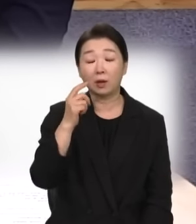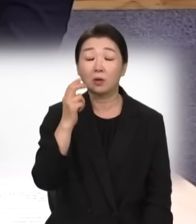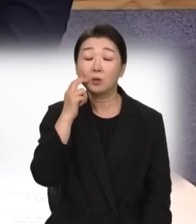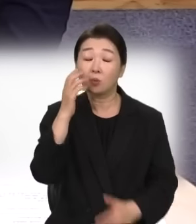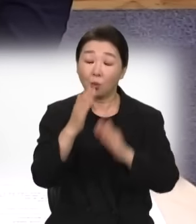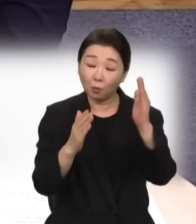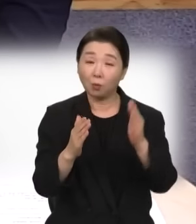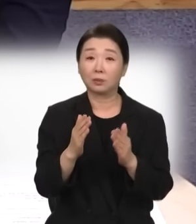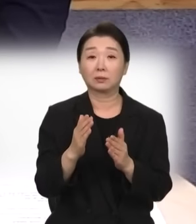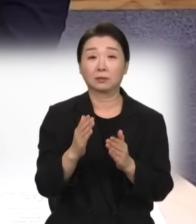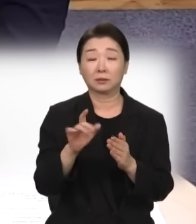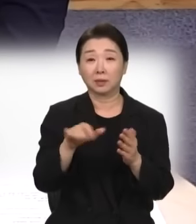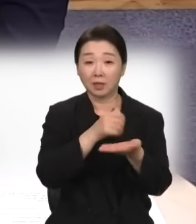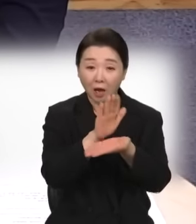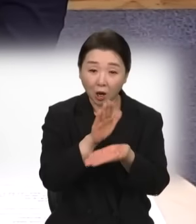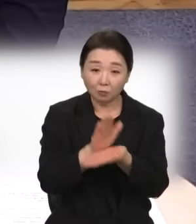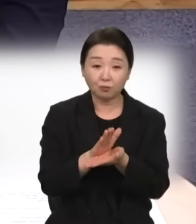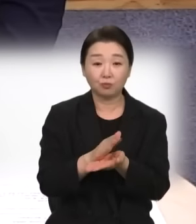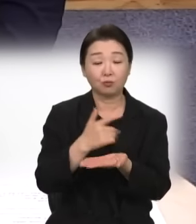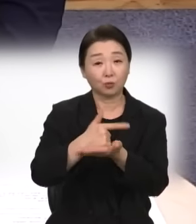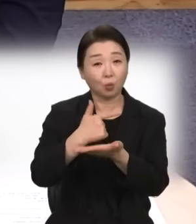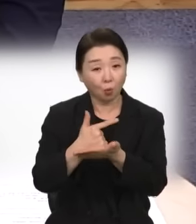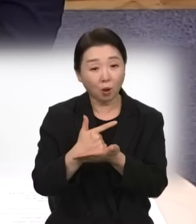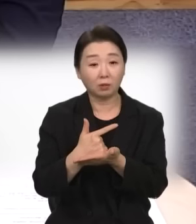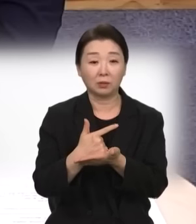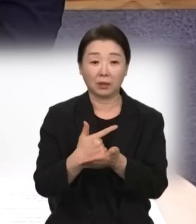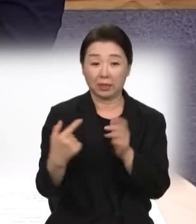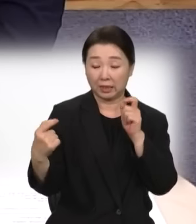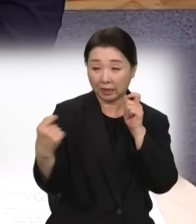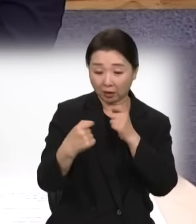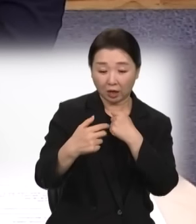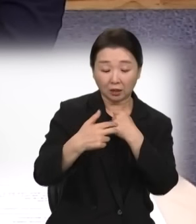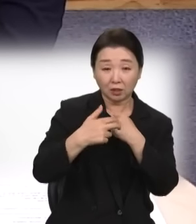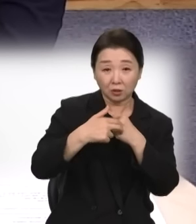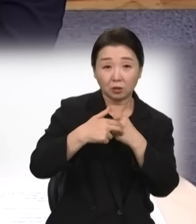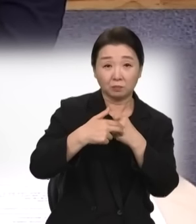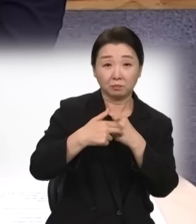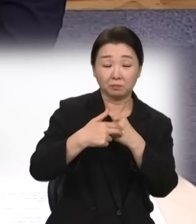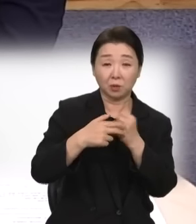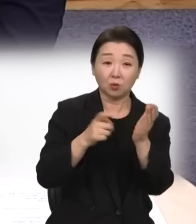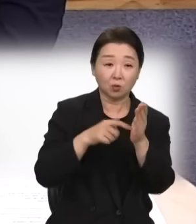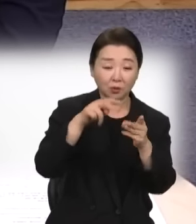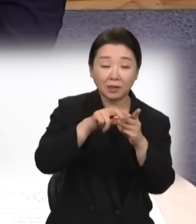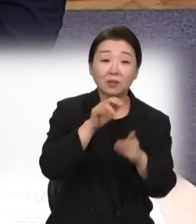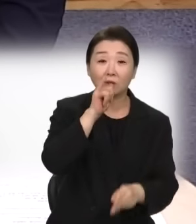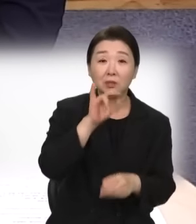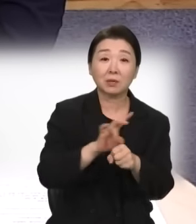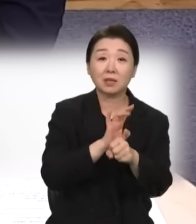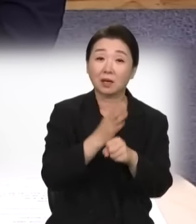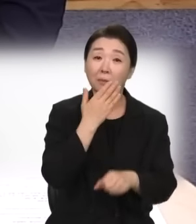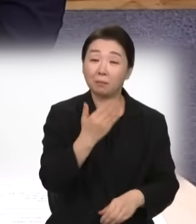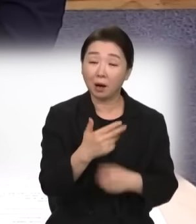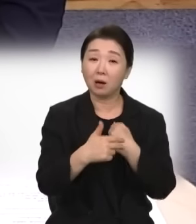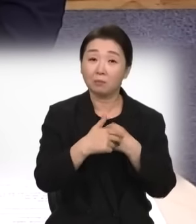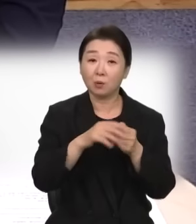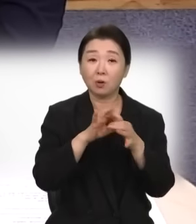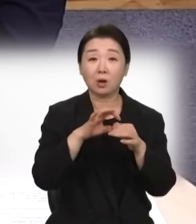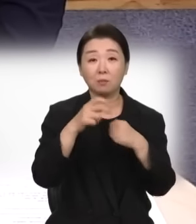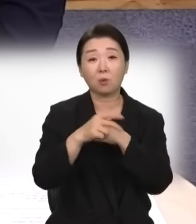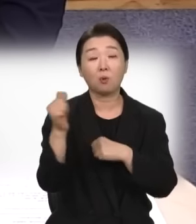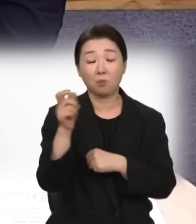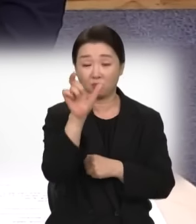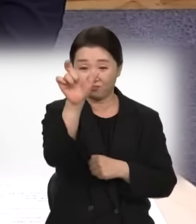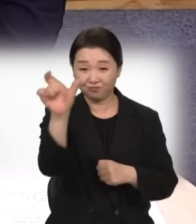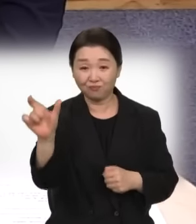강북 노원 그니까 도봉에서 가까운 응급 의료 센터들 있잖아요 24시간 이용가는 그거 병원이랑 병원 번호를 그냥